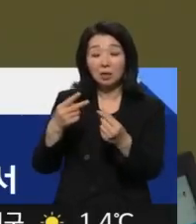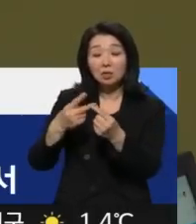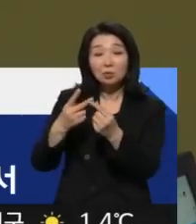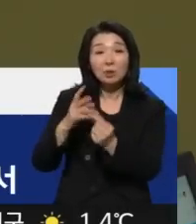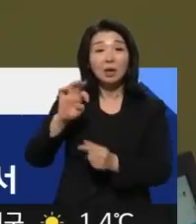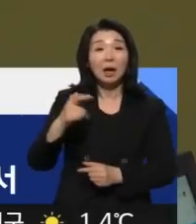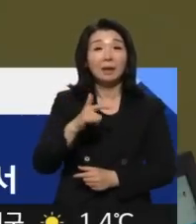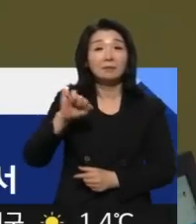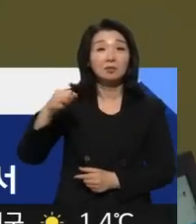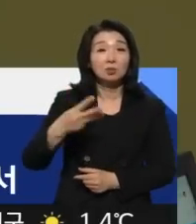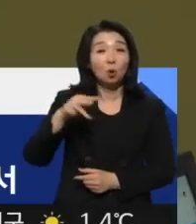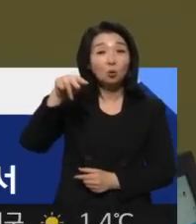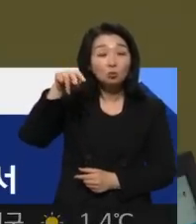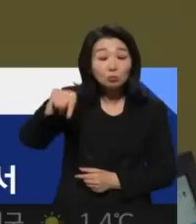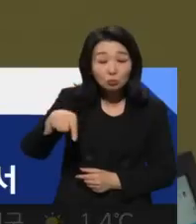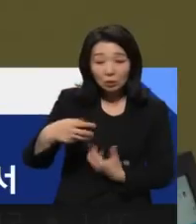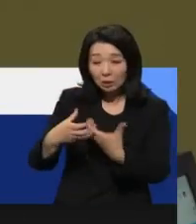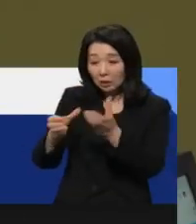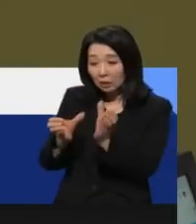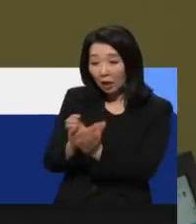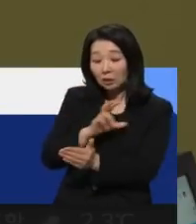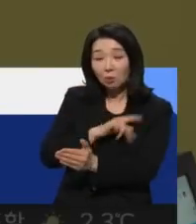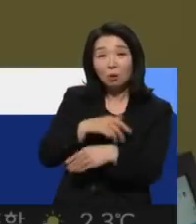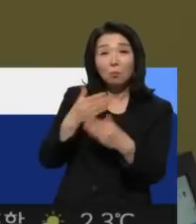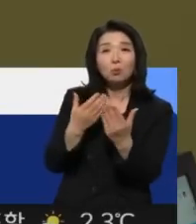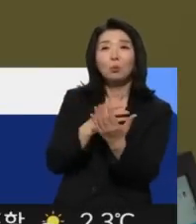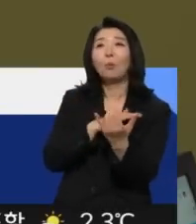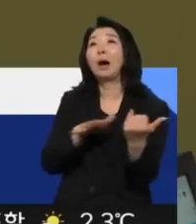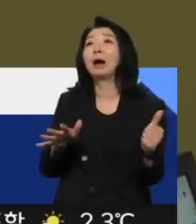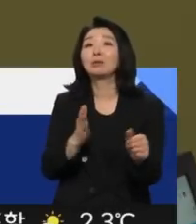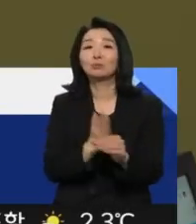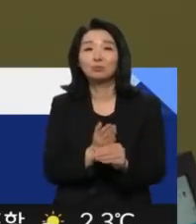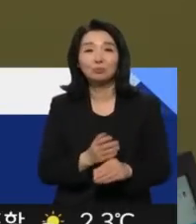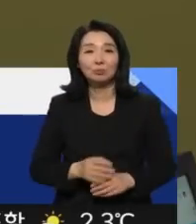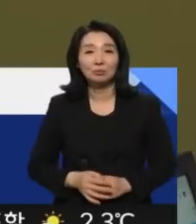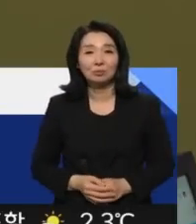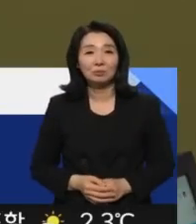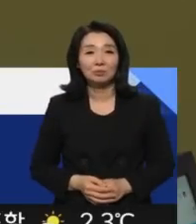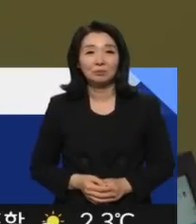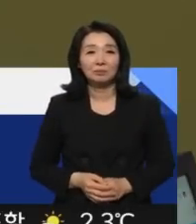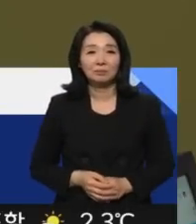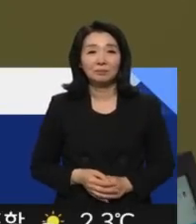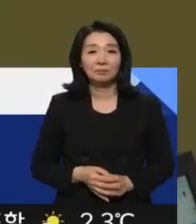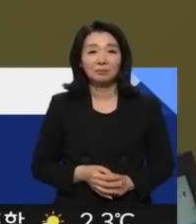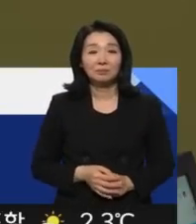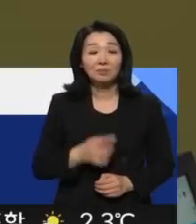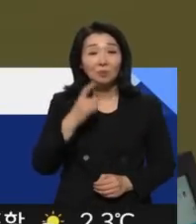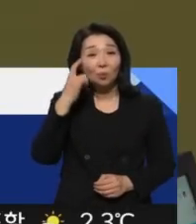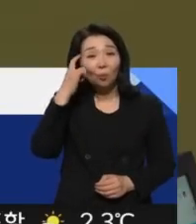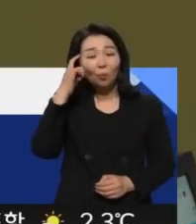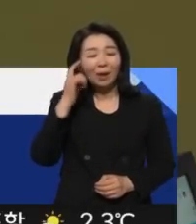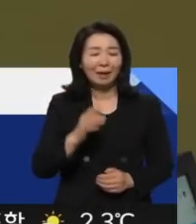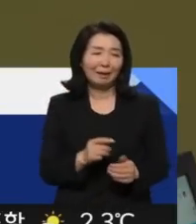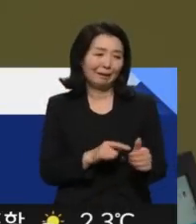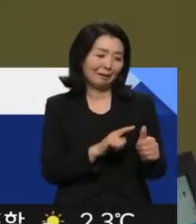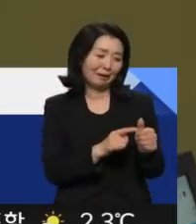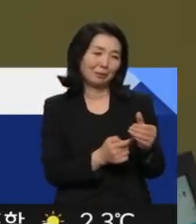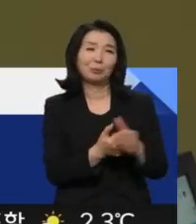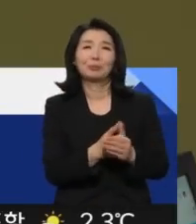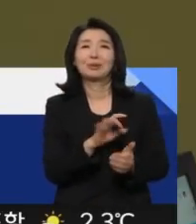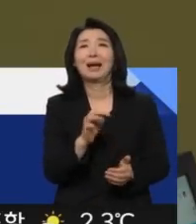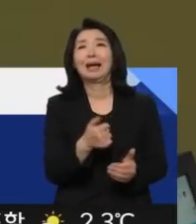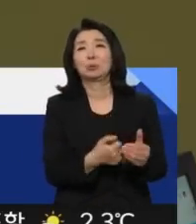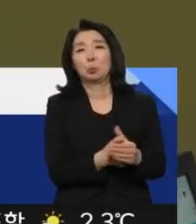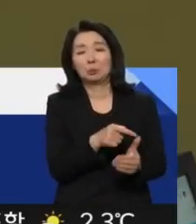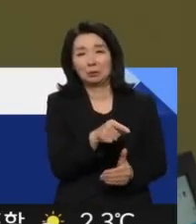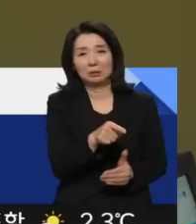당내 의원들 사이에서 계속 지금 왕따되고 있는 상황입니다. 그래요? 예. 왜냐하면 좀 독특한 리더십이기 때문에